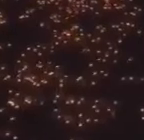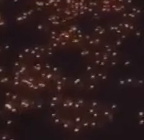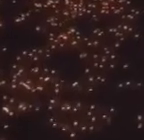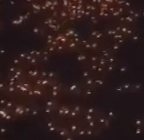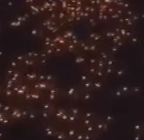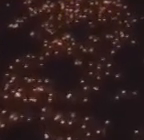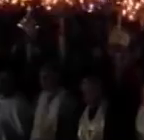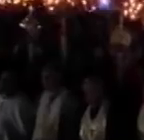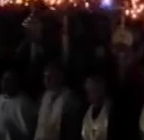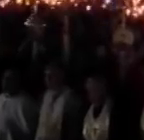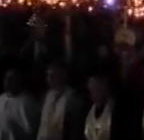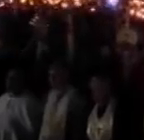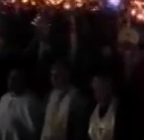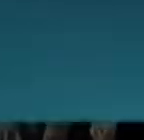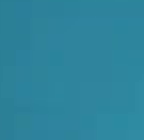Музика